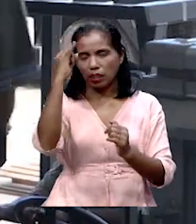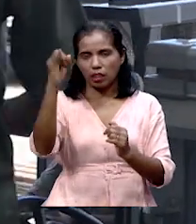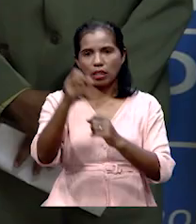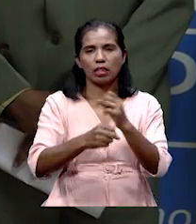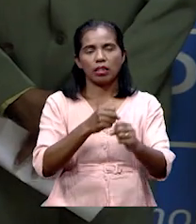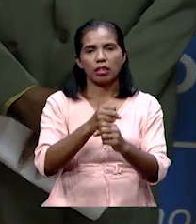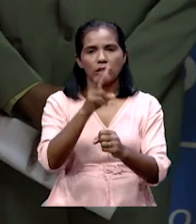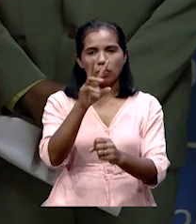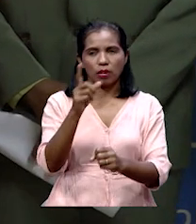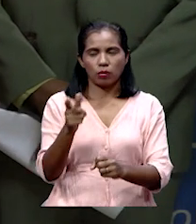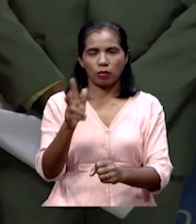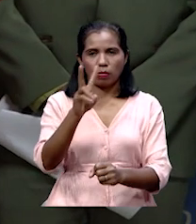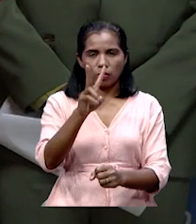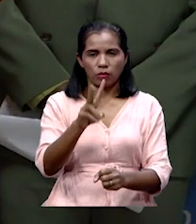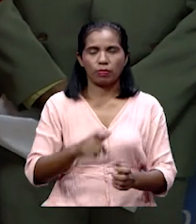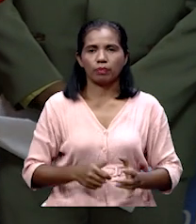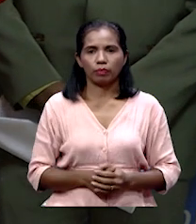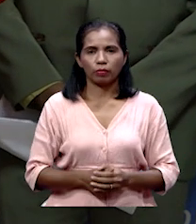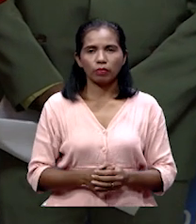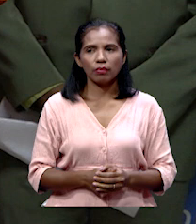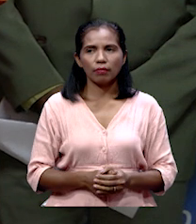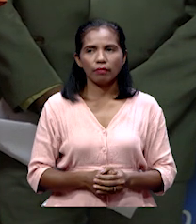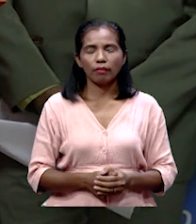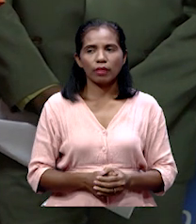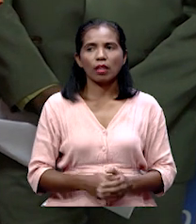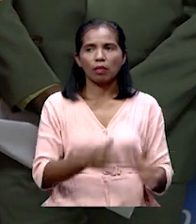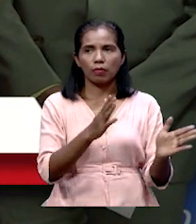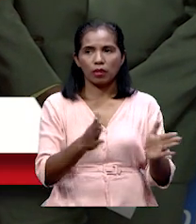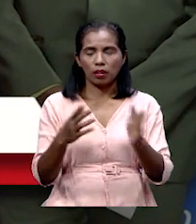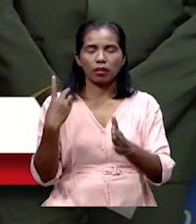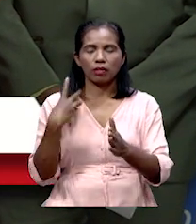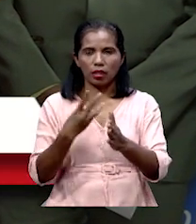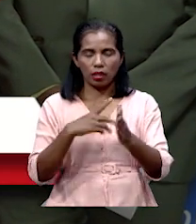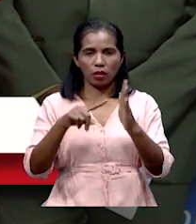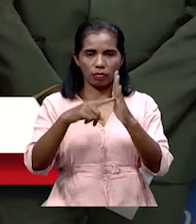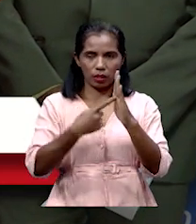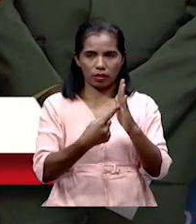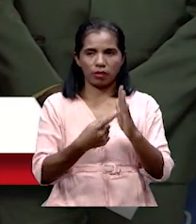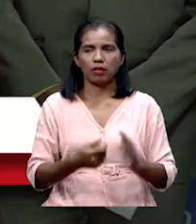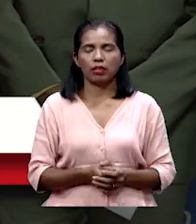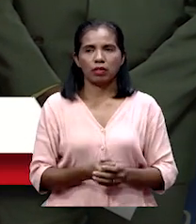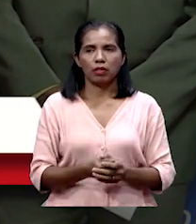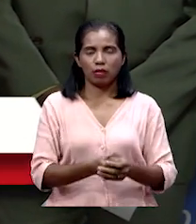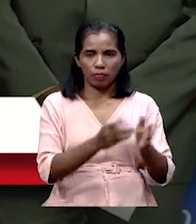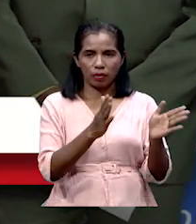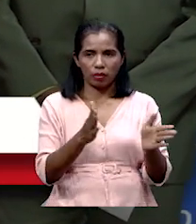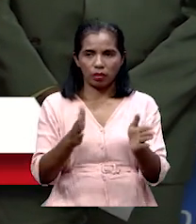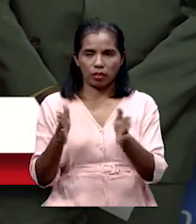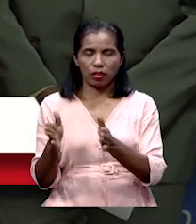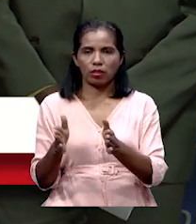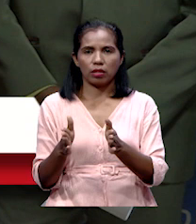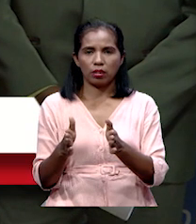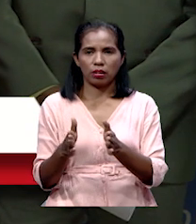nulu. Pronto, ya liu husi, ida ne prosesu ne bema kita foing hafo, prosesu ba